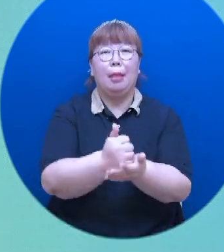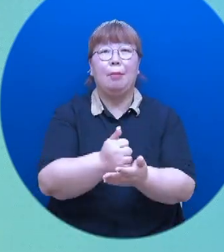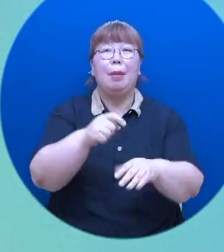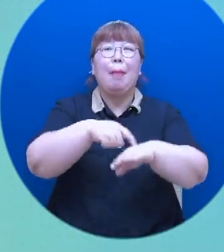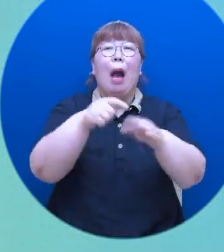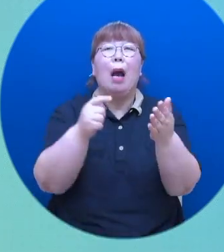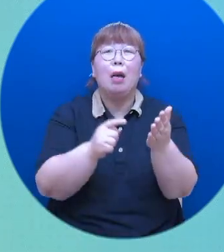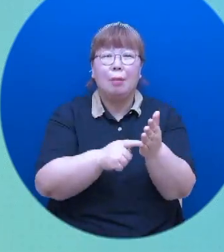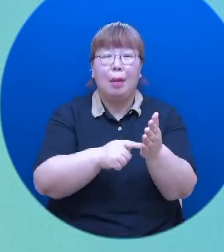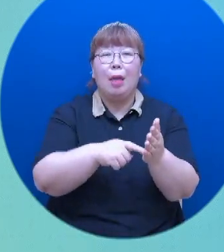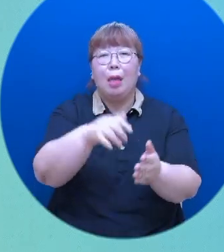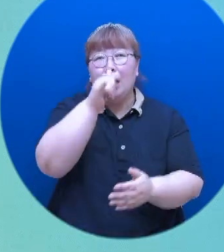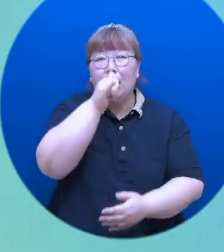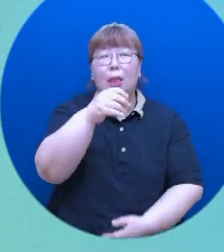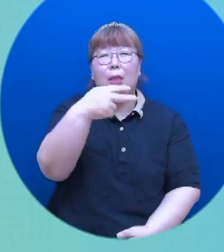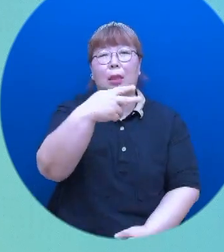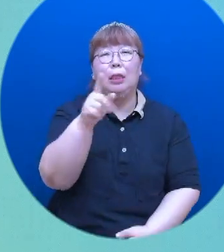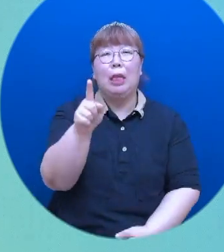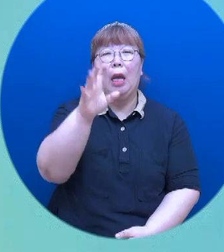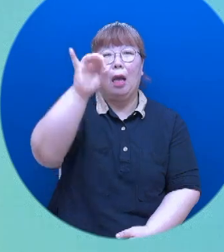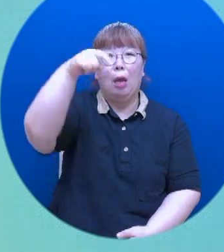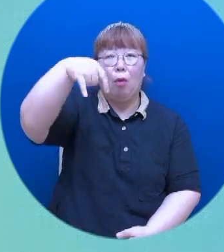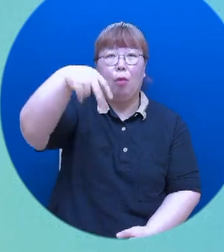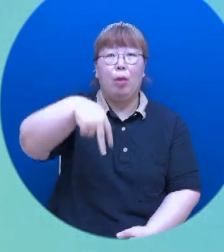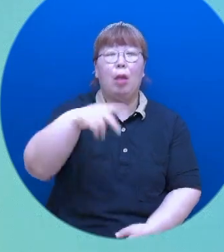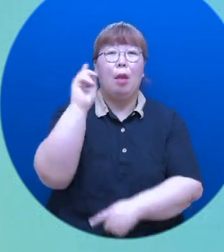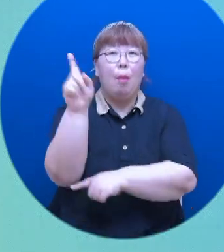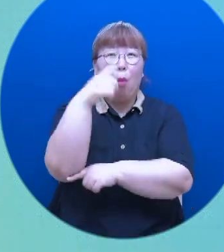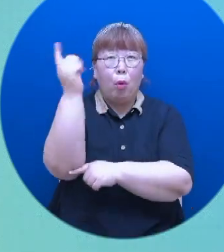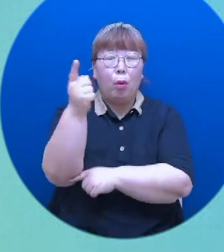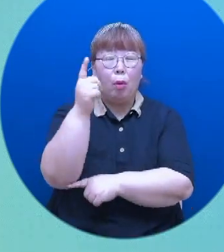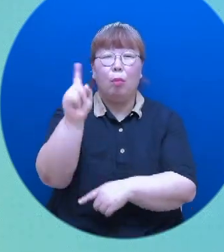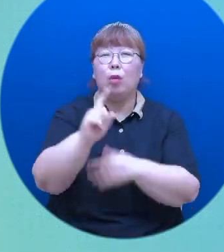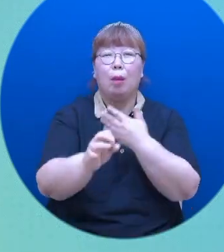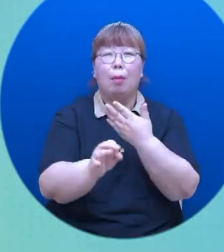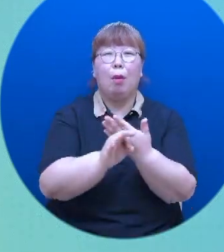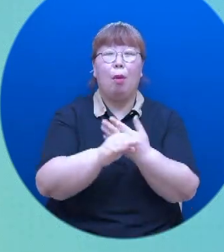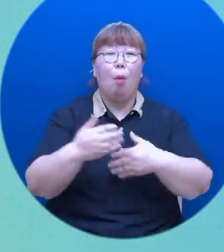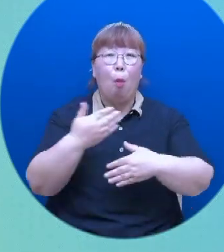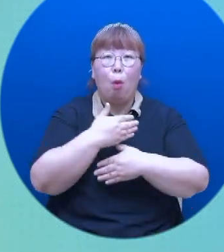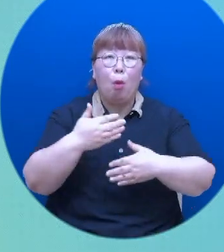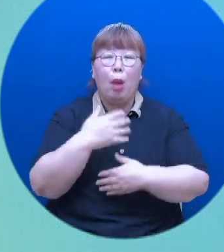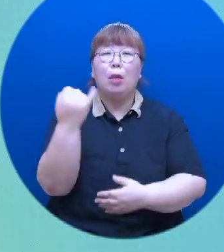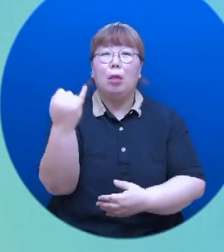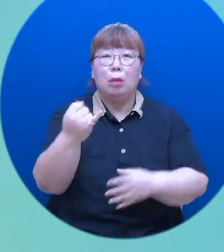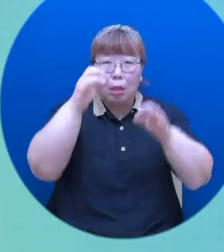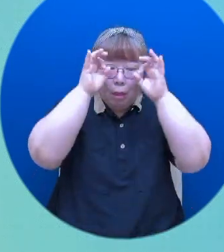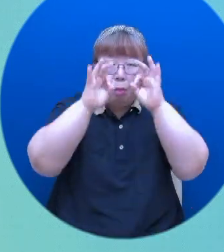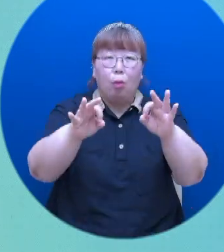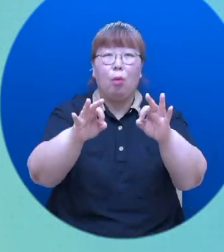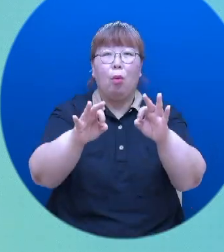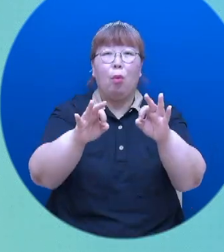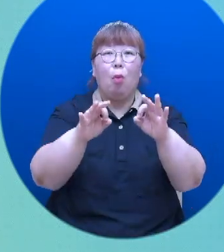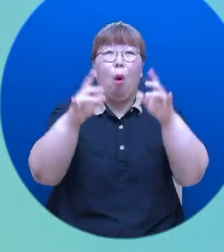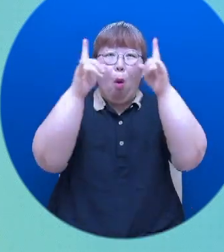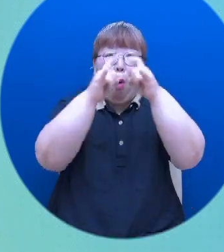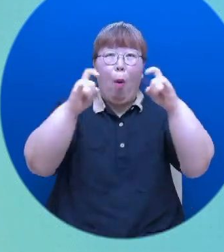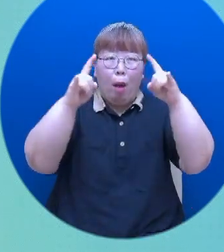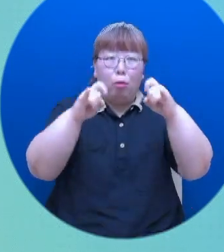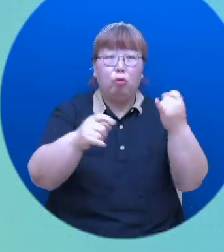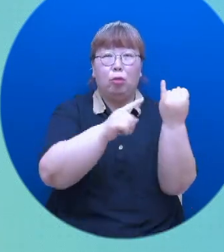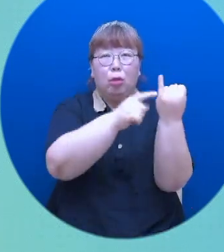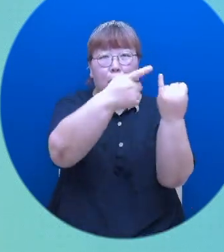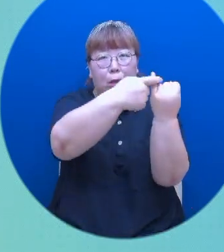드는 다윗은 어떻고요? 목욕하는 여인을 보고 또 보다가 왕궁으로 그 여인을